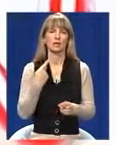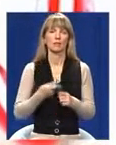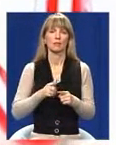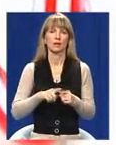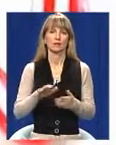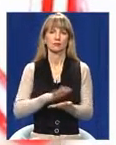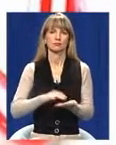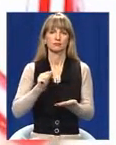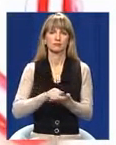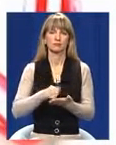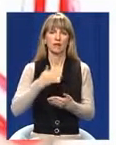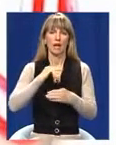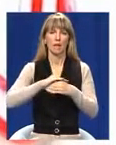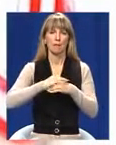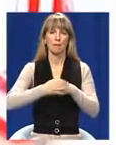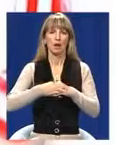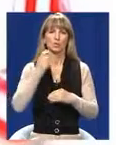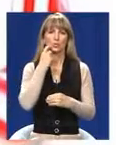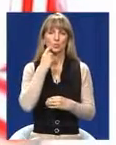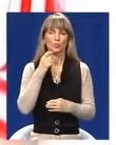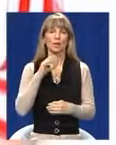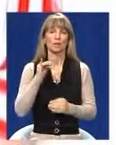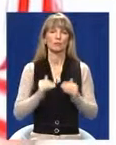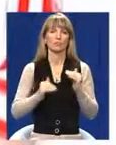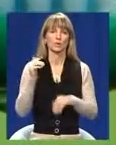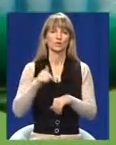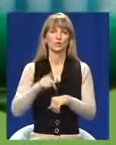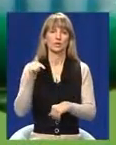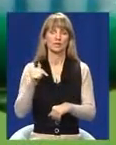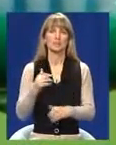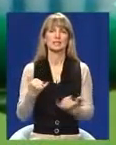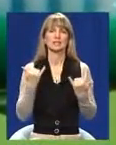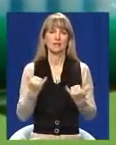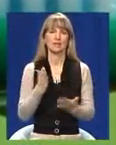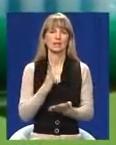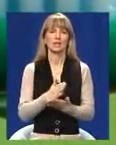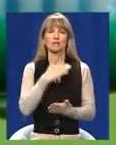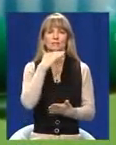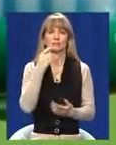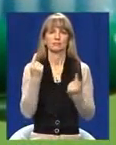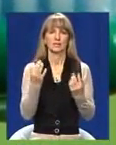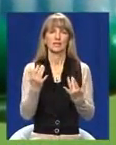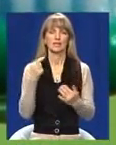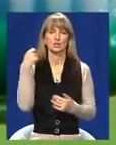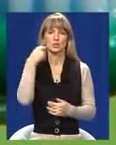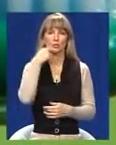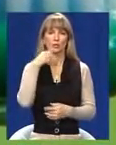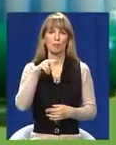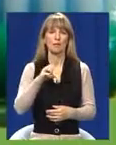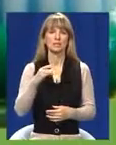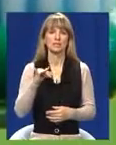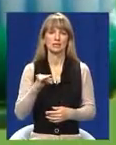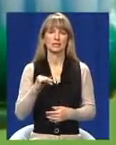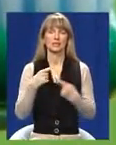емаль, а їх постійне застосовування приводить до підвищеної чутливості. Сьогодні існує велика кількість зубної пасти та навіть із